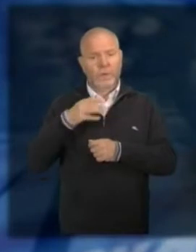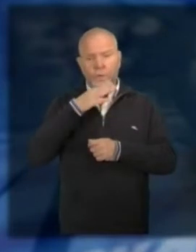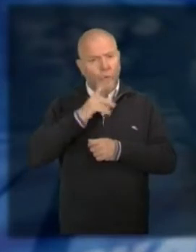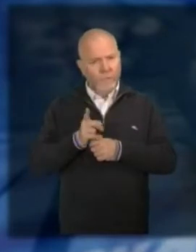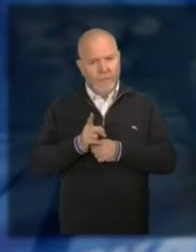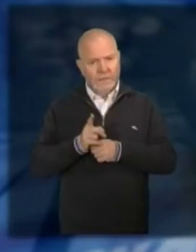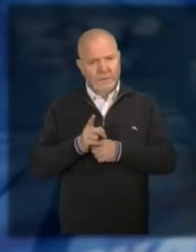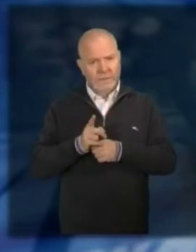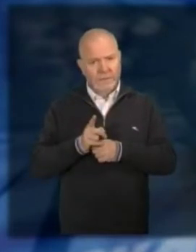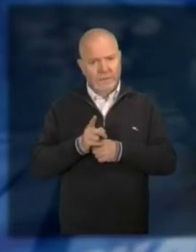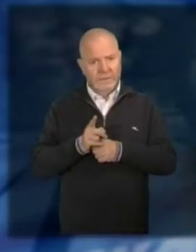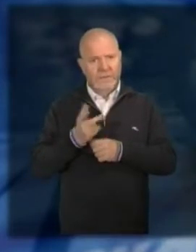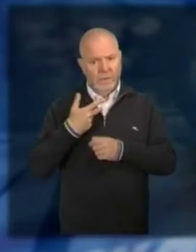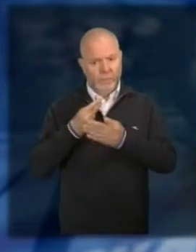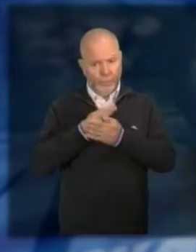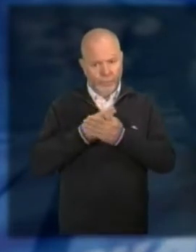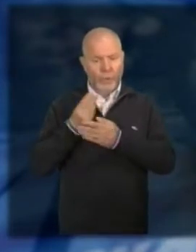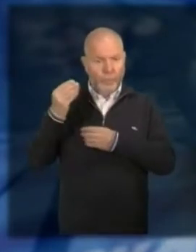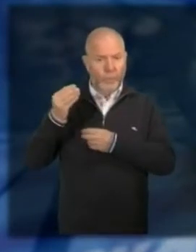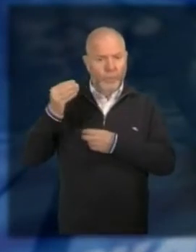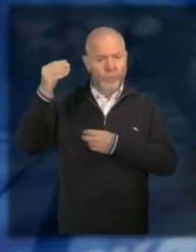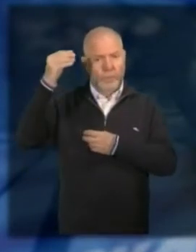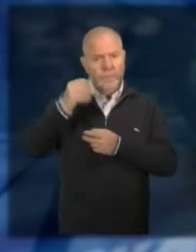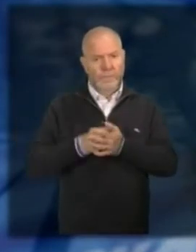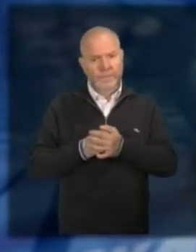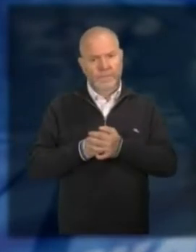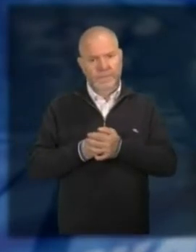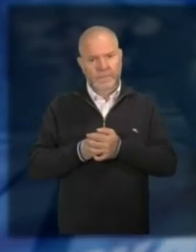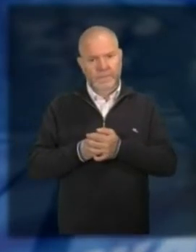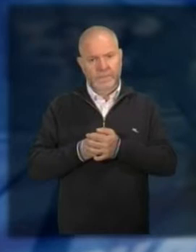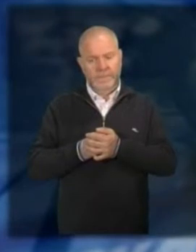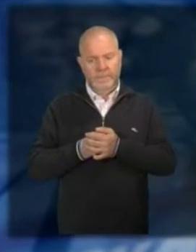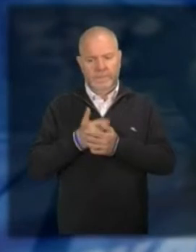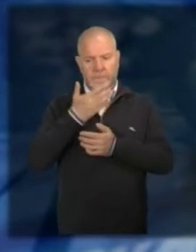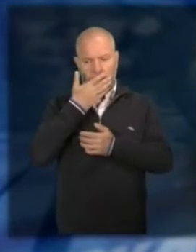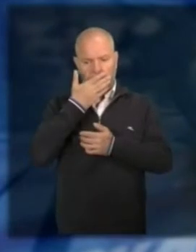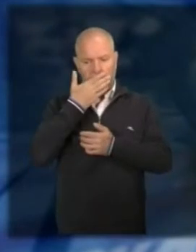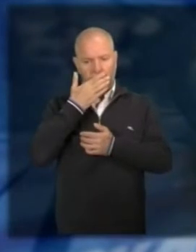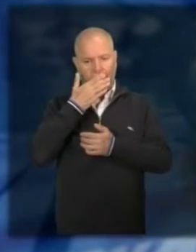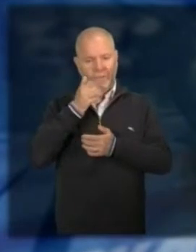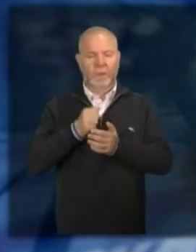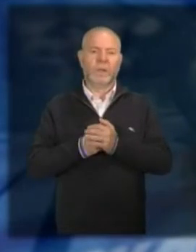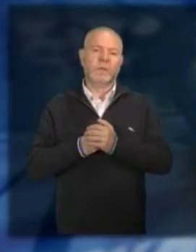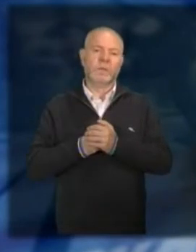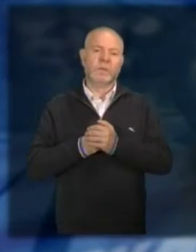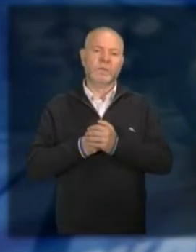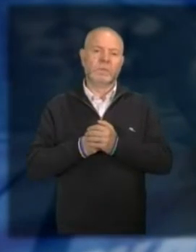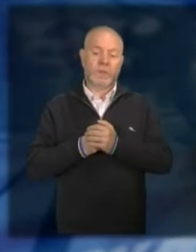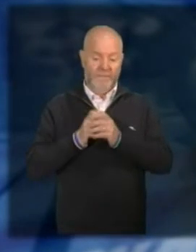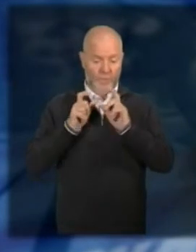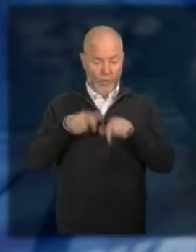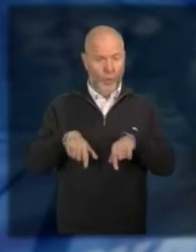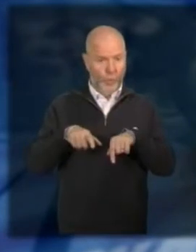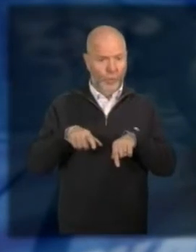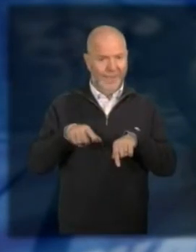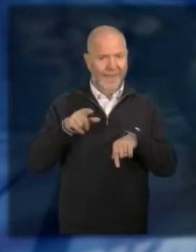servizi garantiti dal progetto di accoglienza. La denuncia non finisce qui. I comuni aderenti ai progetti SPRAR,